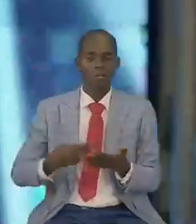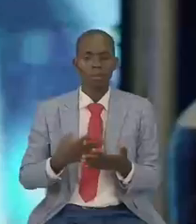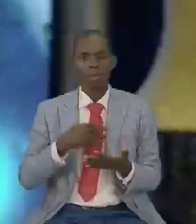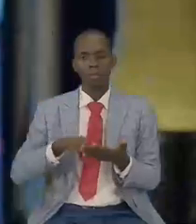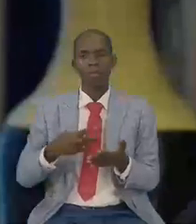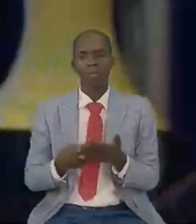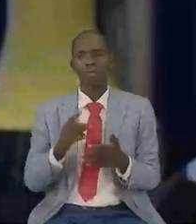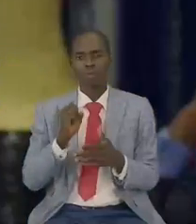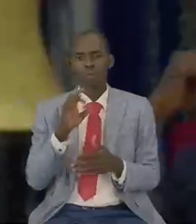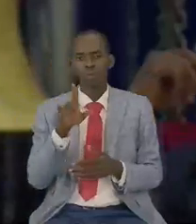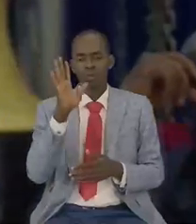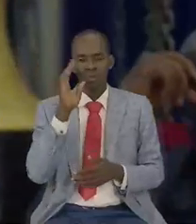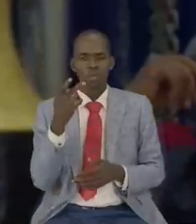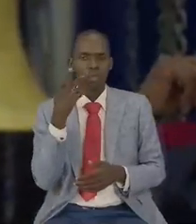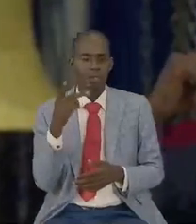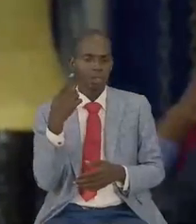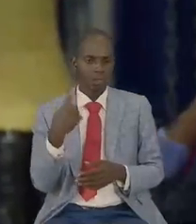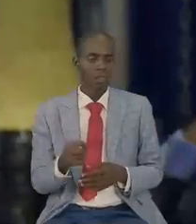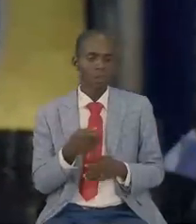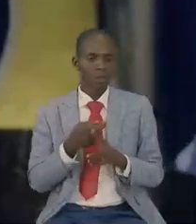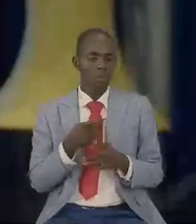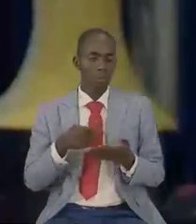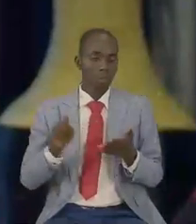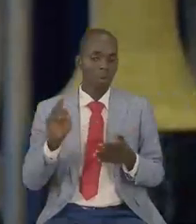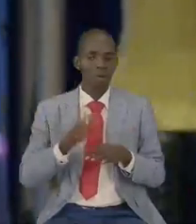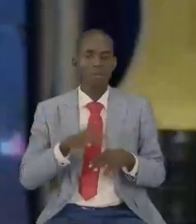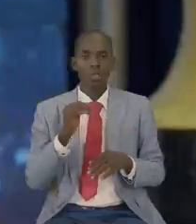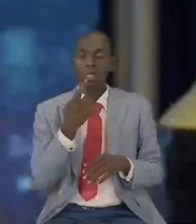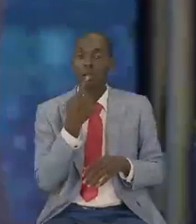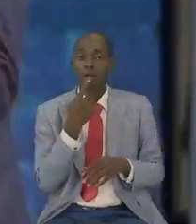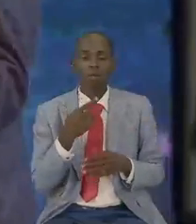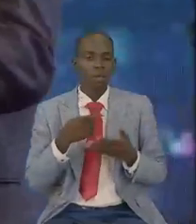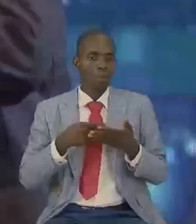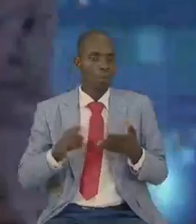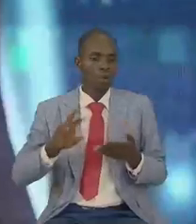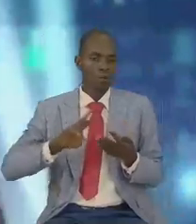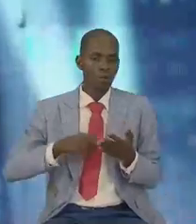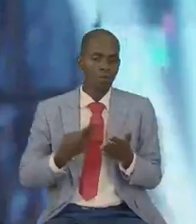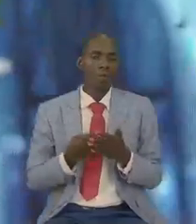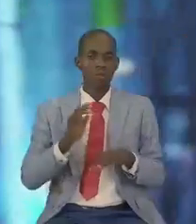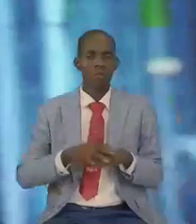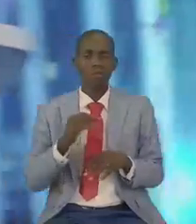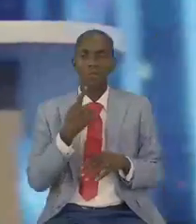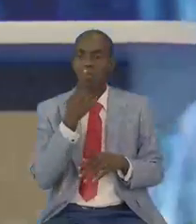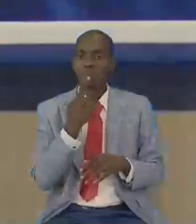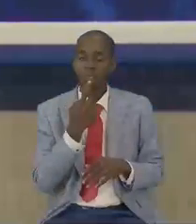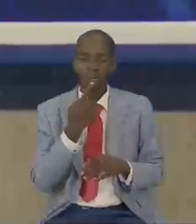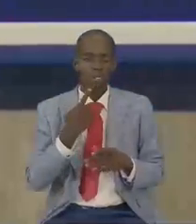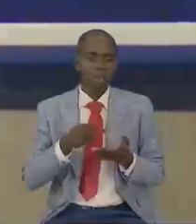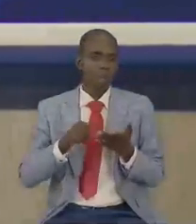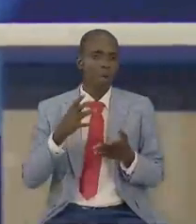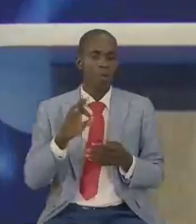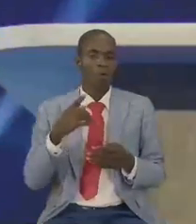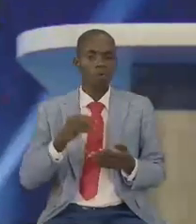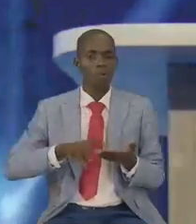les cicatrices sur leur langue. Les cicatrices sur leurs lèvres de la chute, les cicatrices de la chute sur leurs